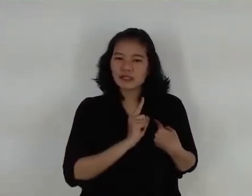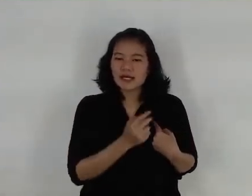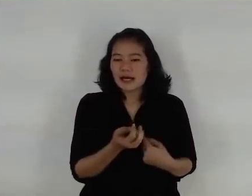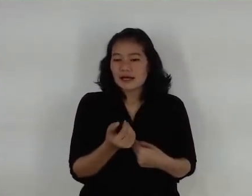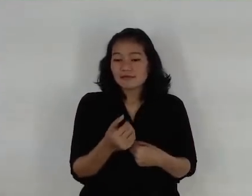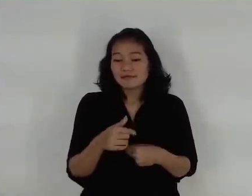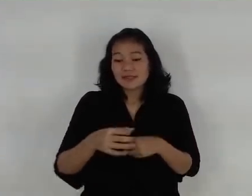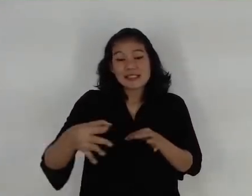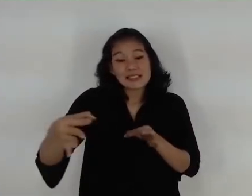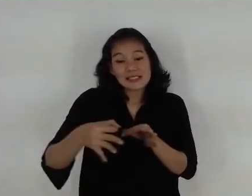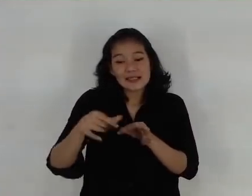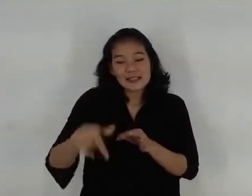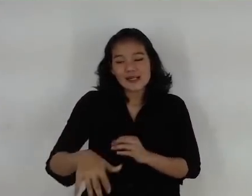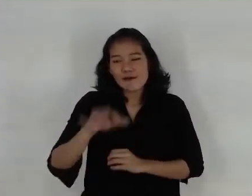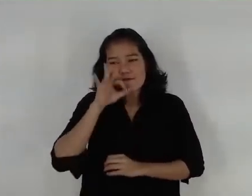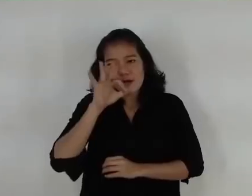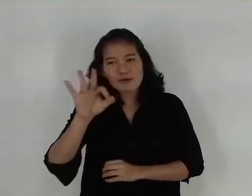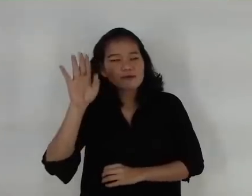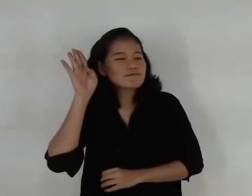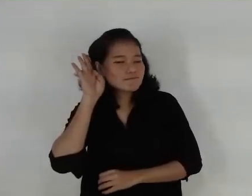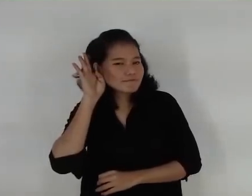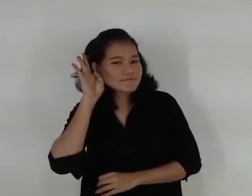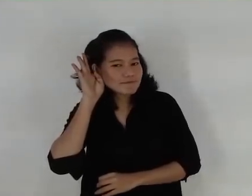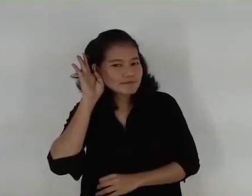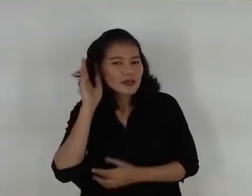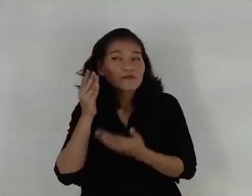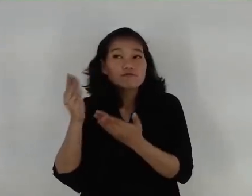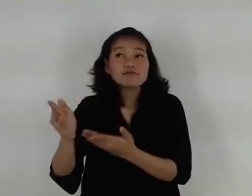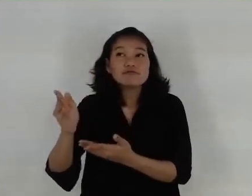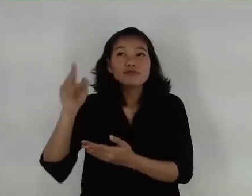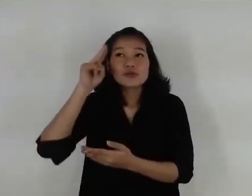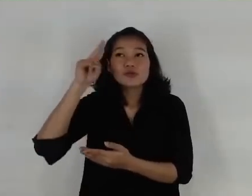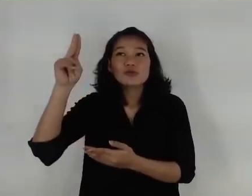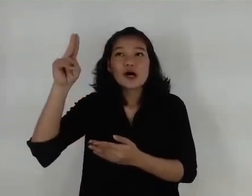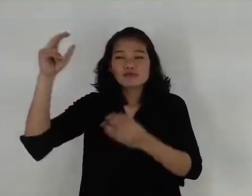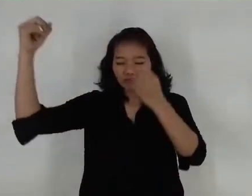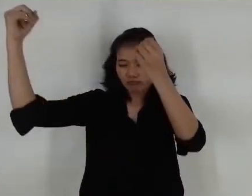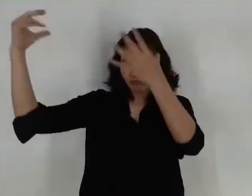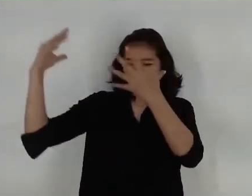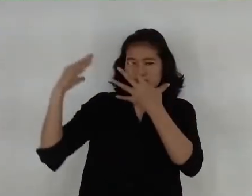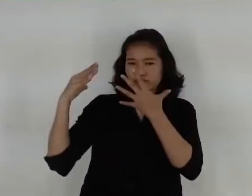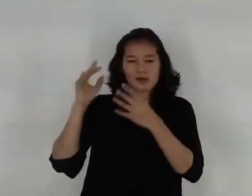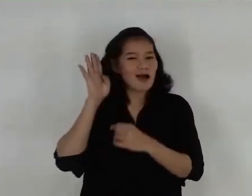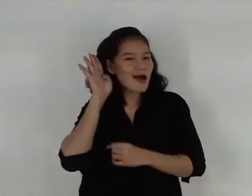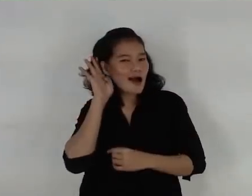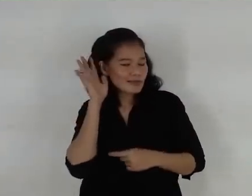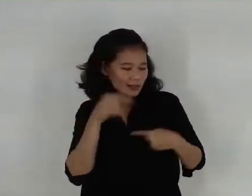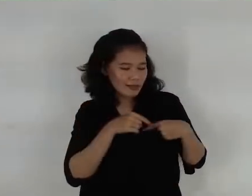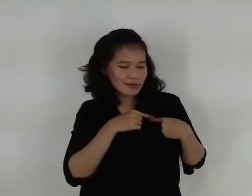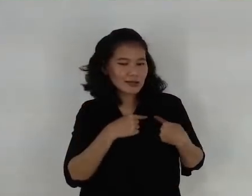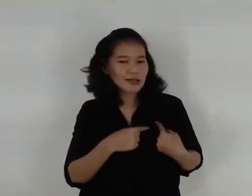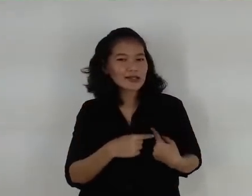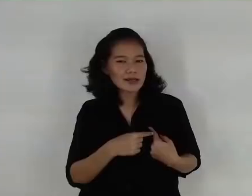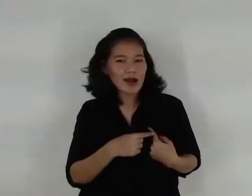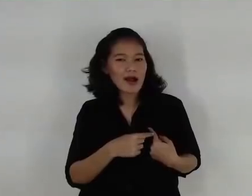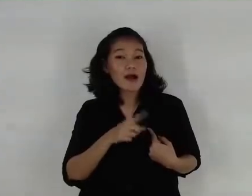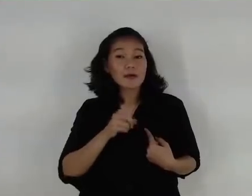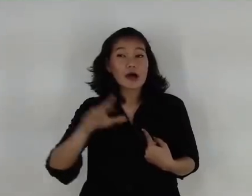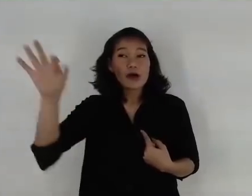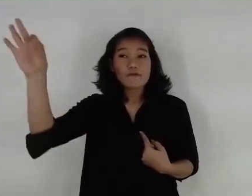kami akan mendengarkan firman Mu biarlah engkau rapi hati dan telinga kami sehingga Firman ini